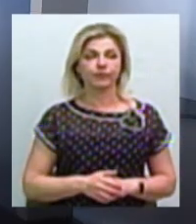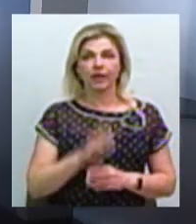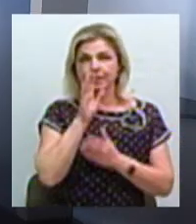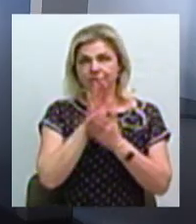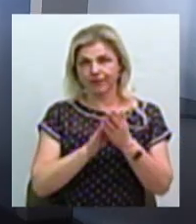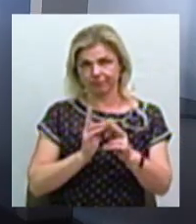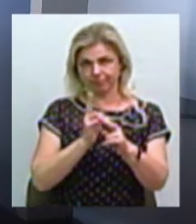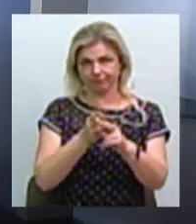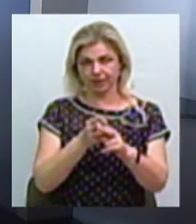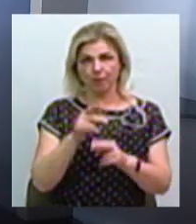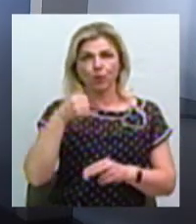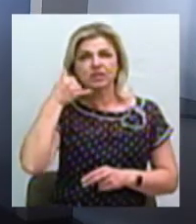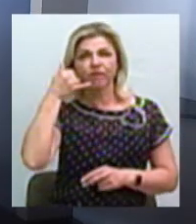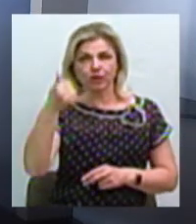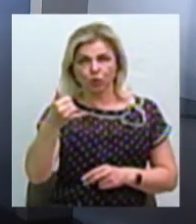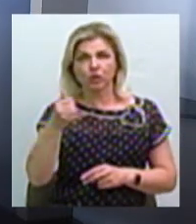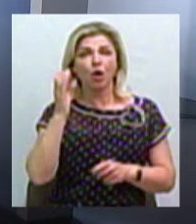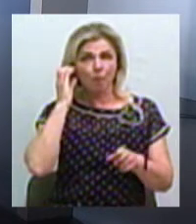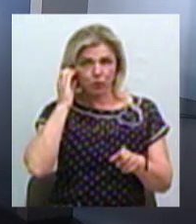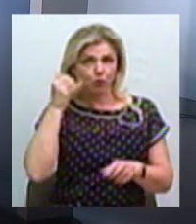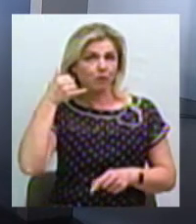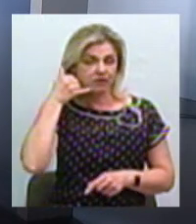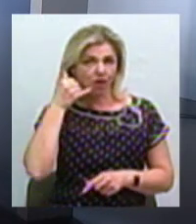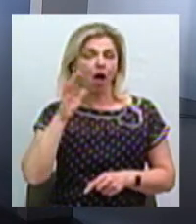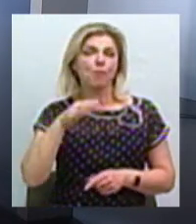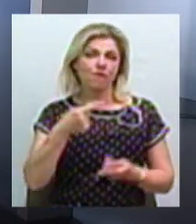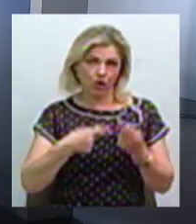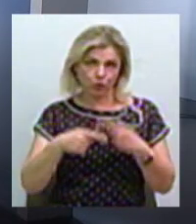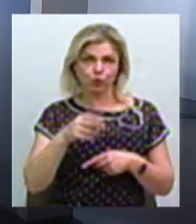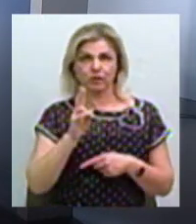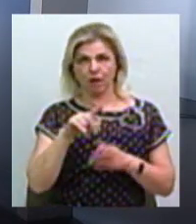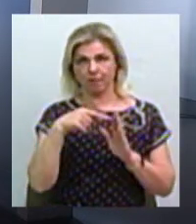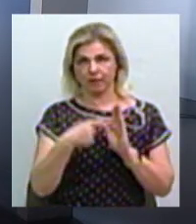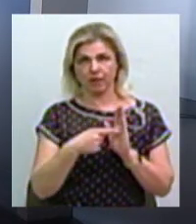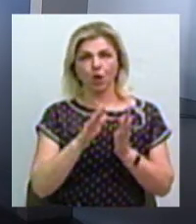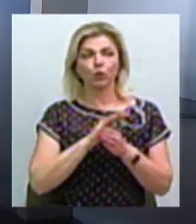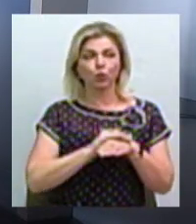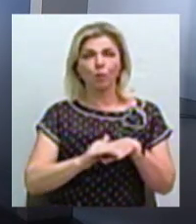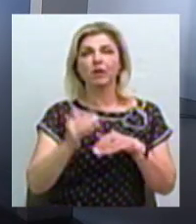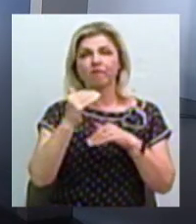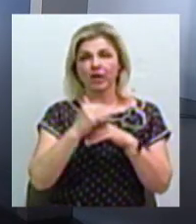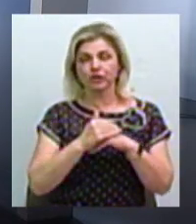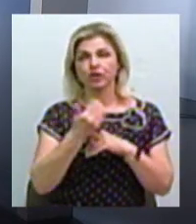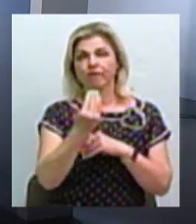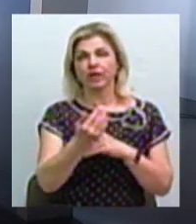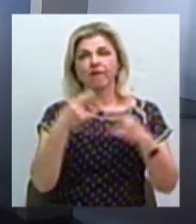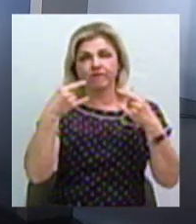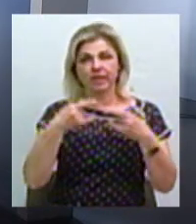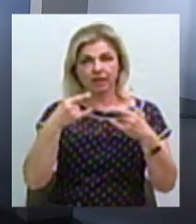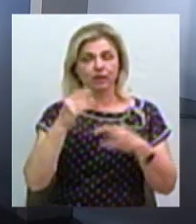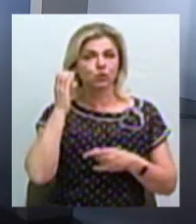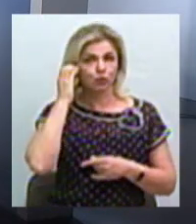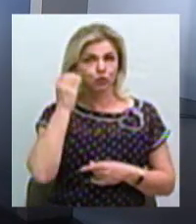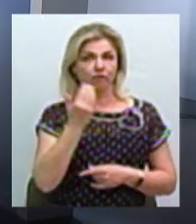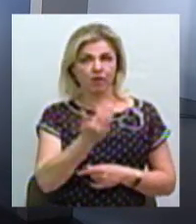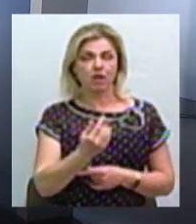є дзвінок, давайте послухаємо, а потім повернемось до цього питання. Добрий вечір, ви в ефірі. Добрий вечір. Добрий